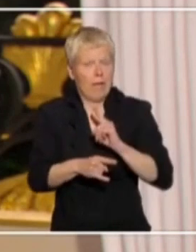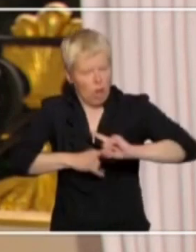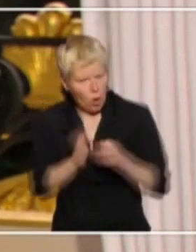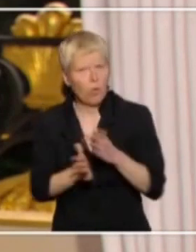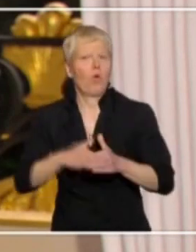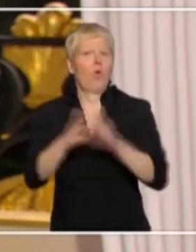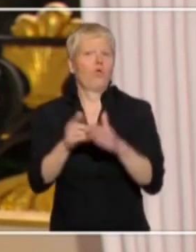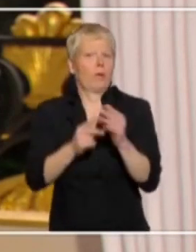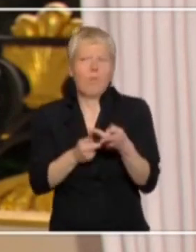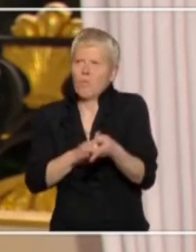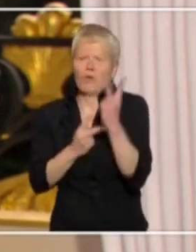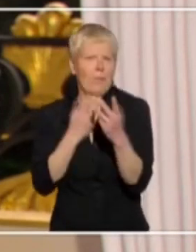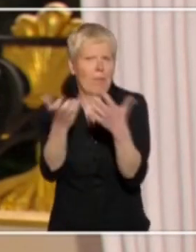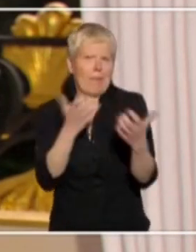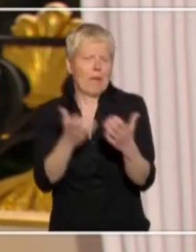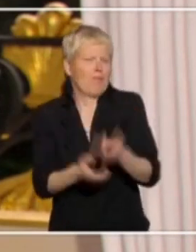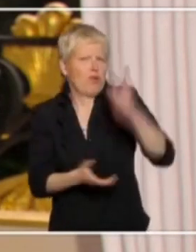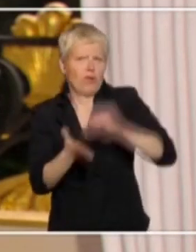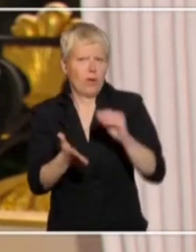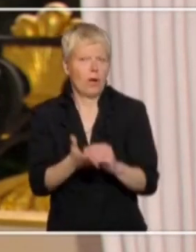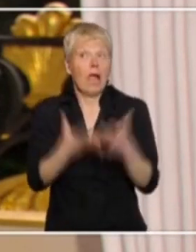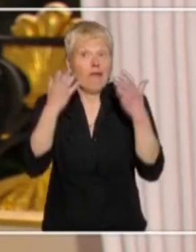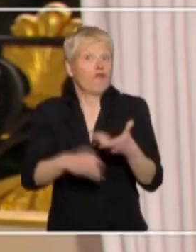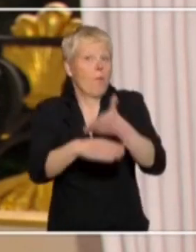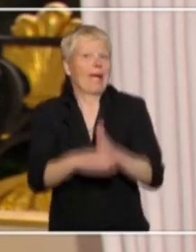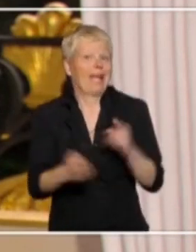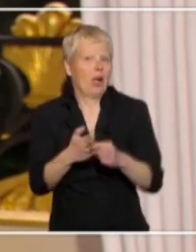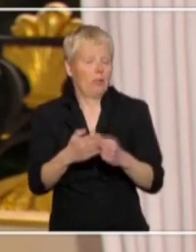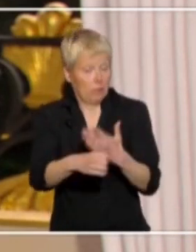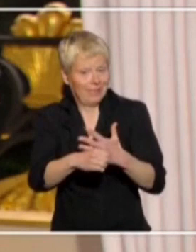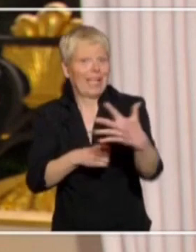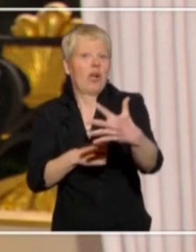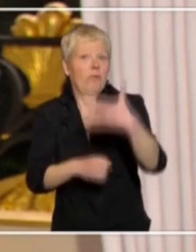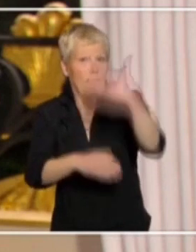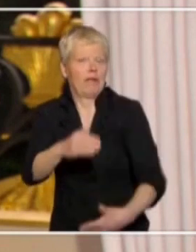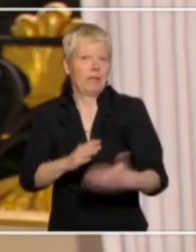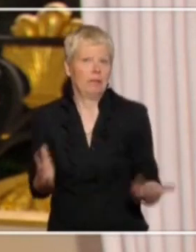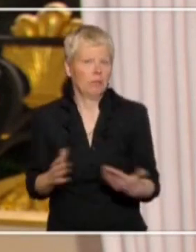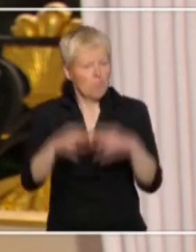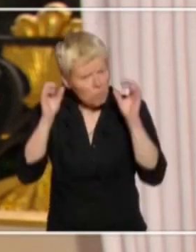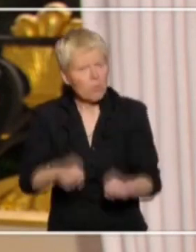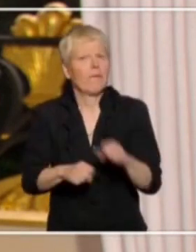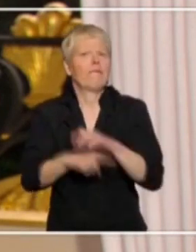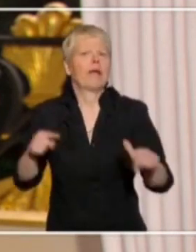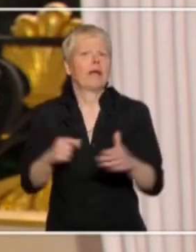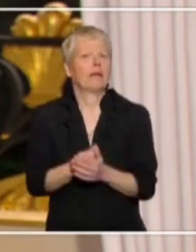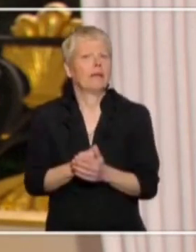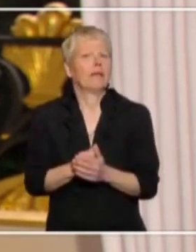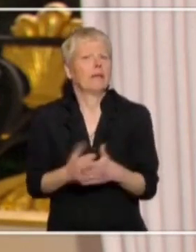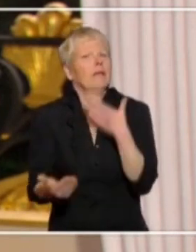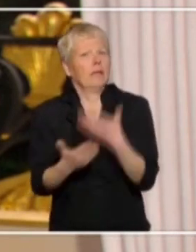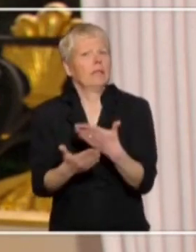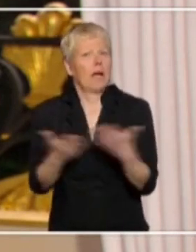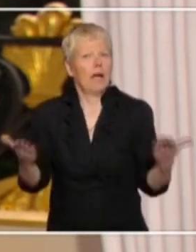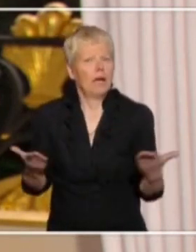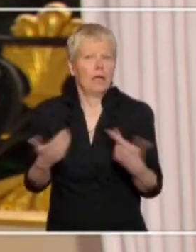encore et je veux que cela soit achevé d'ici 5 années nous le pouvons et là aussi